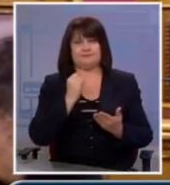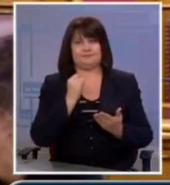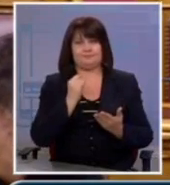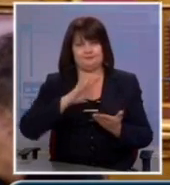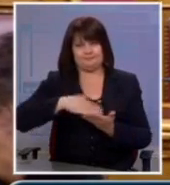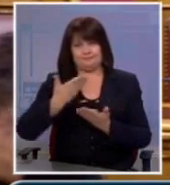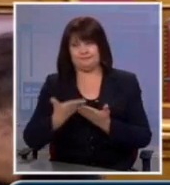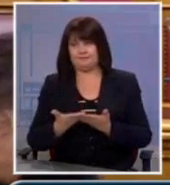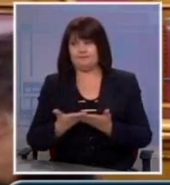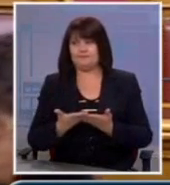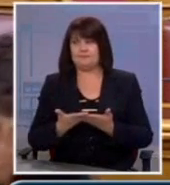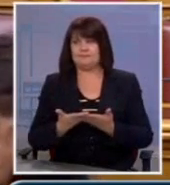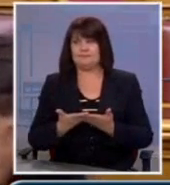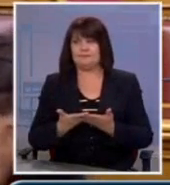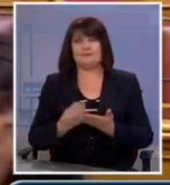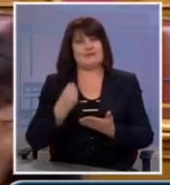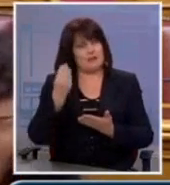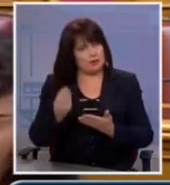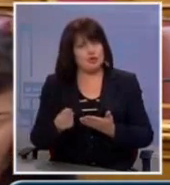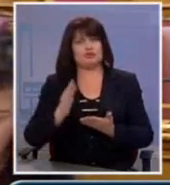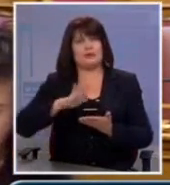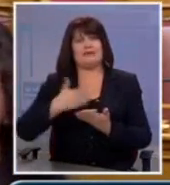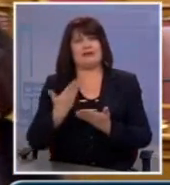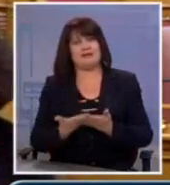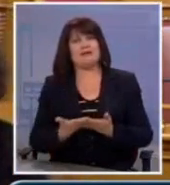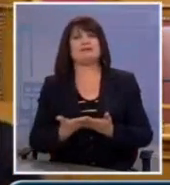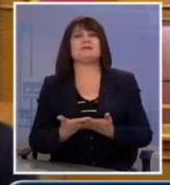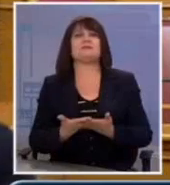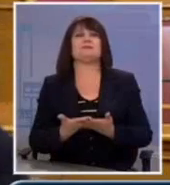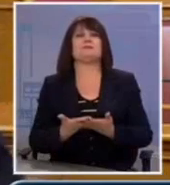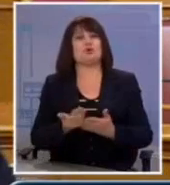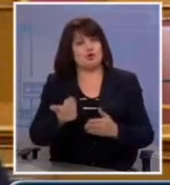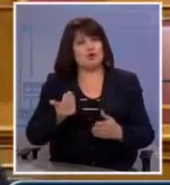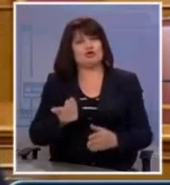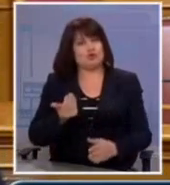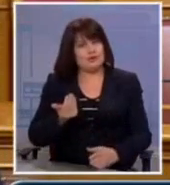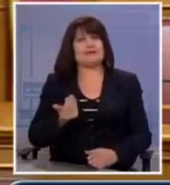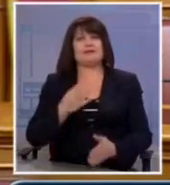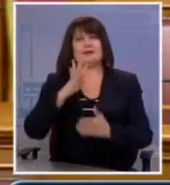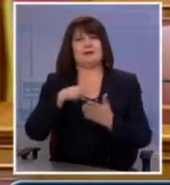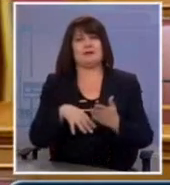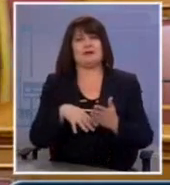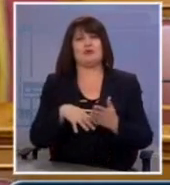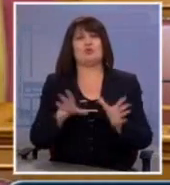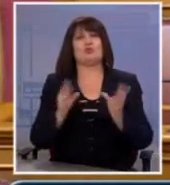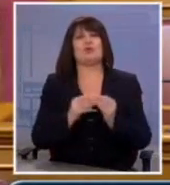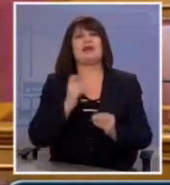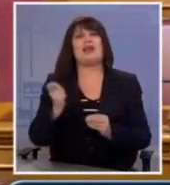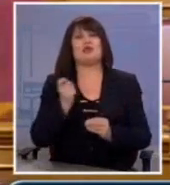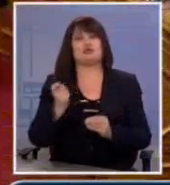έχει μεταφραστεί, αλλά θα κατατεθεί και αυτό μεταφρασμένο εγκαίρως το κείμενο που αφορά στο